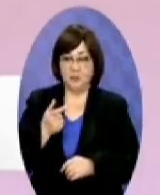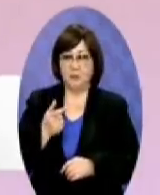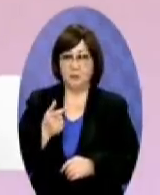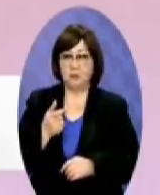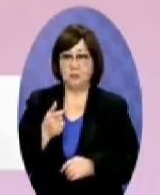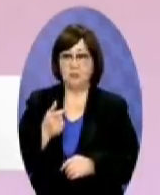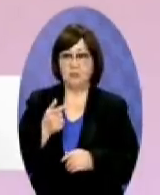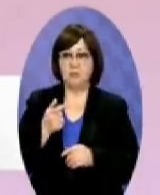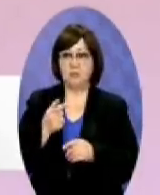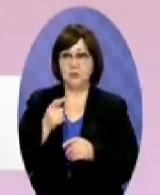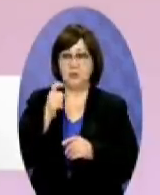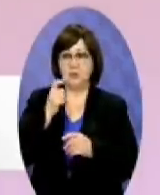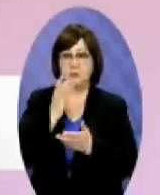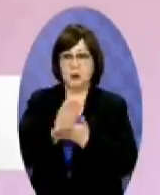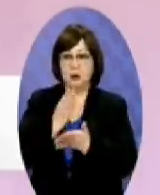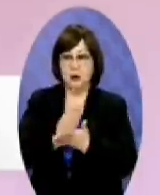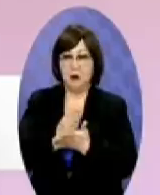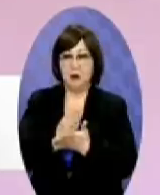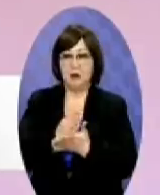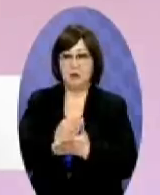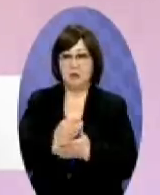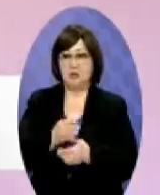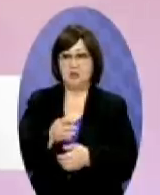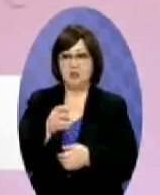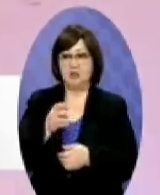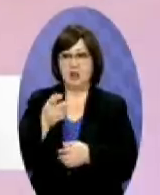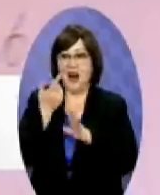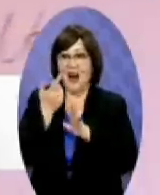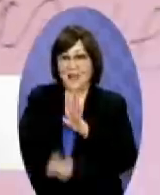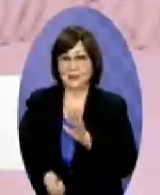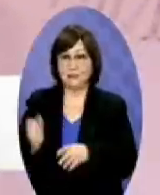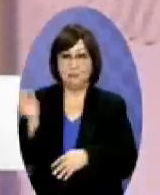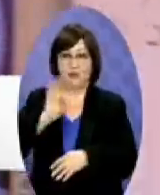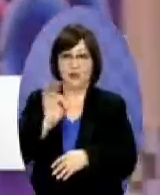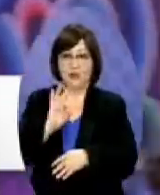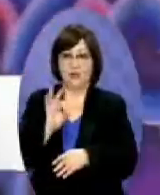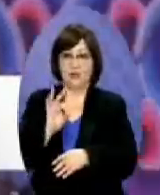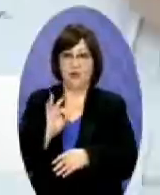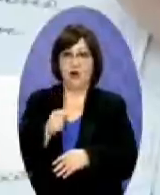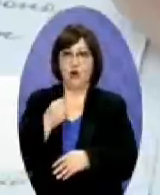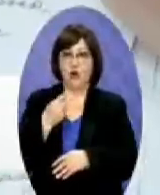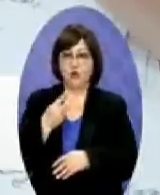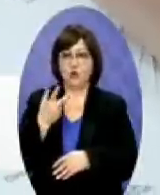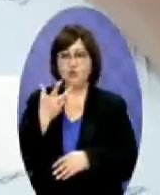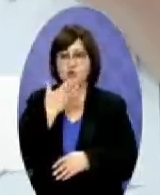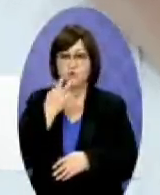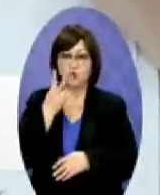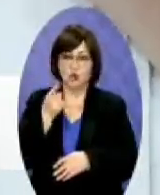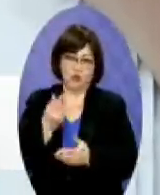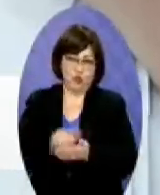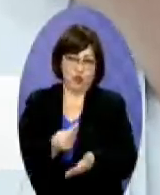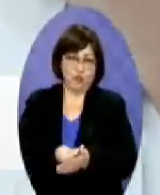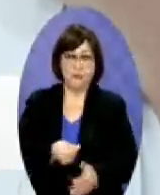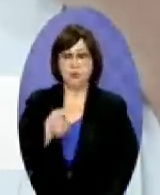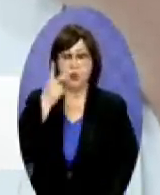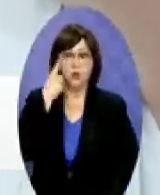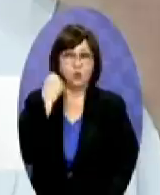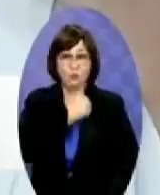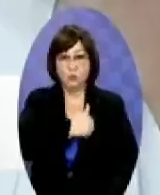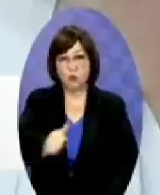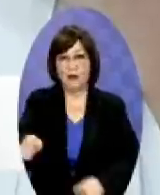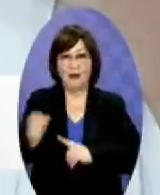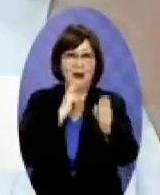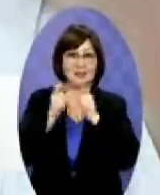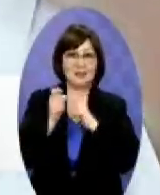дээхгүй гэхдээ эмхэтгэл гэж ингэж эмхэтгэл цомгтгал гэдэг нэг 2-3 хуу байгаа. Бидний өдөр тутмын харилцаанд захин